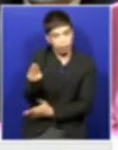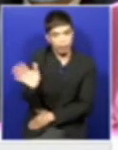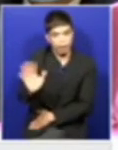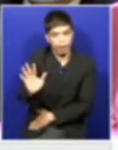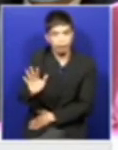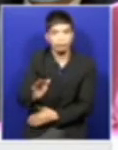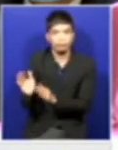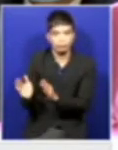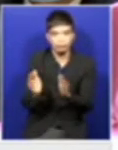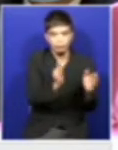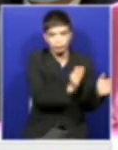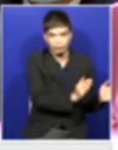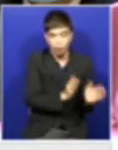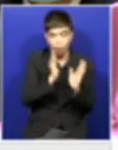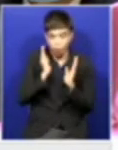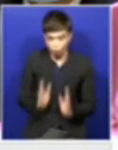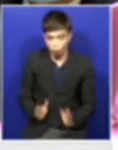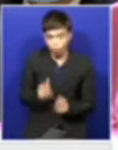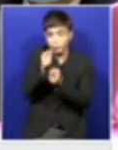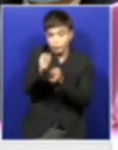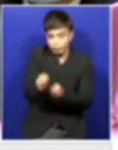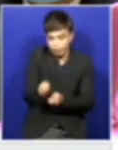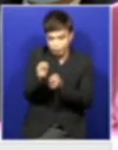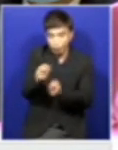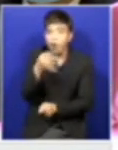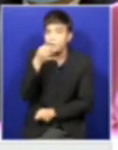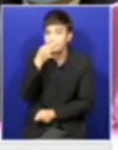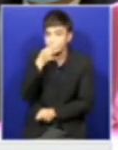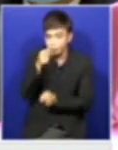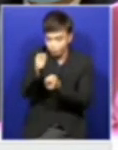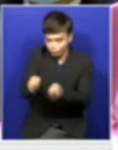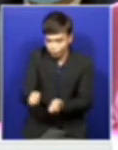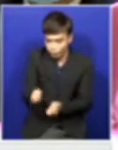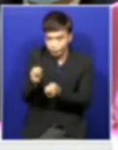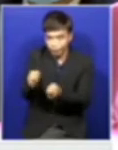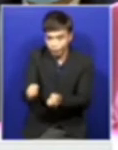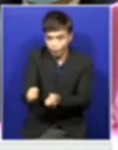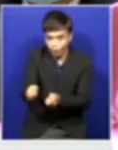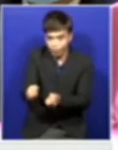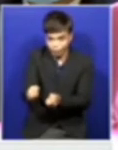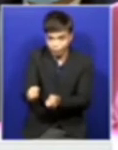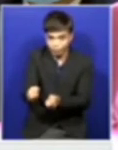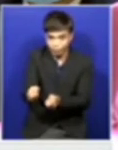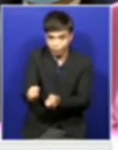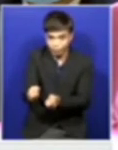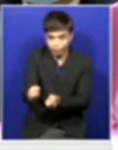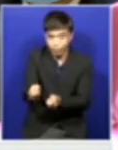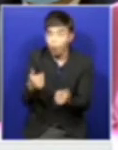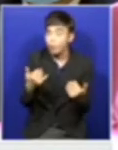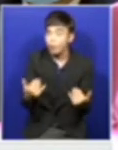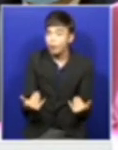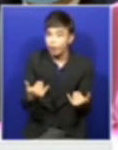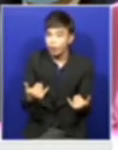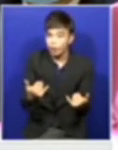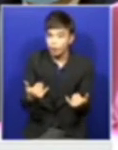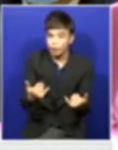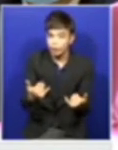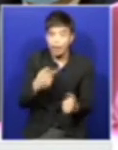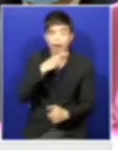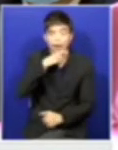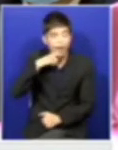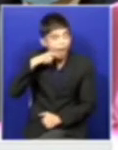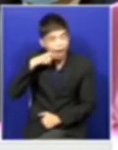ตรกรเนี่ยซึ่งเป็นน้องคนเล็กซึ่งต้องลำบากที่สุดนะครับวันนี้วิกฤตภัยแล้งก็เ